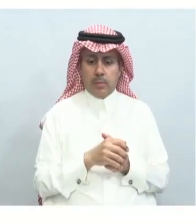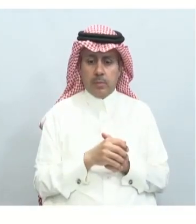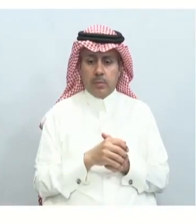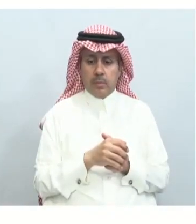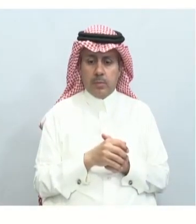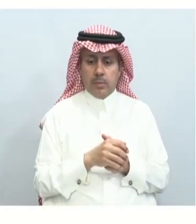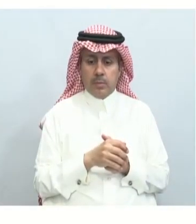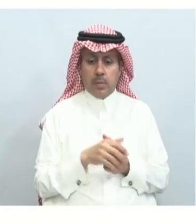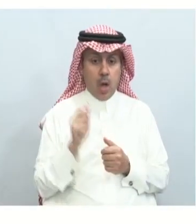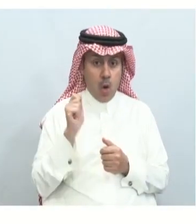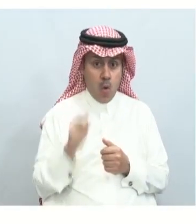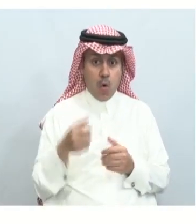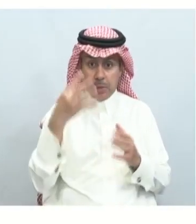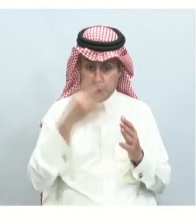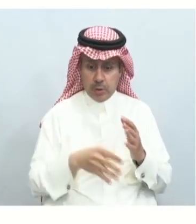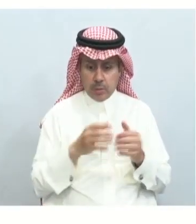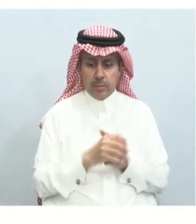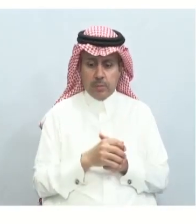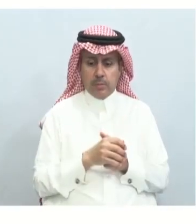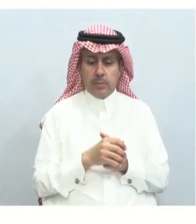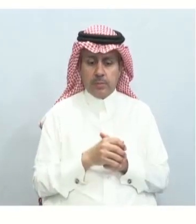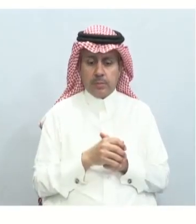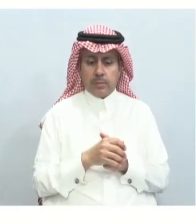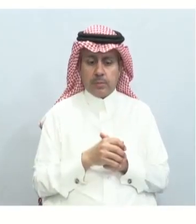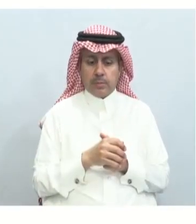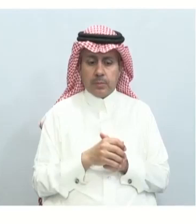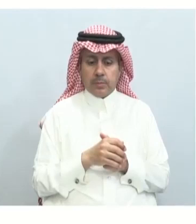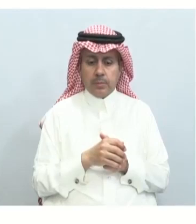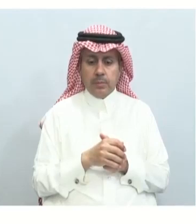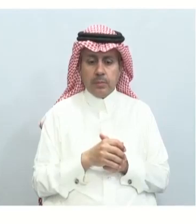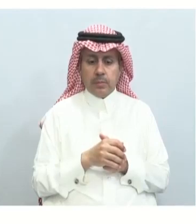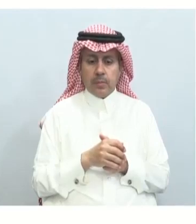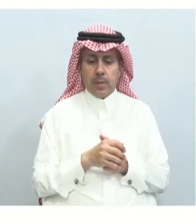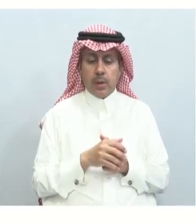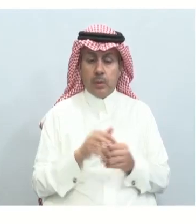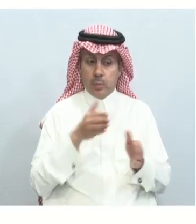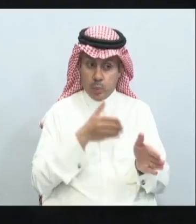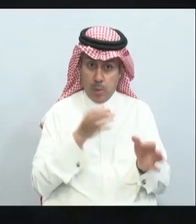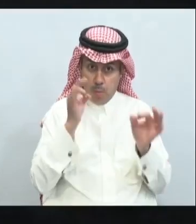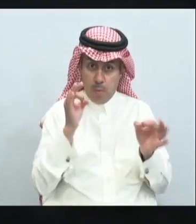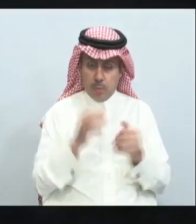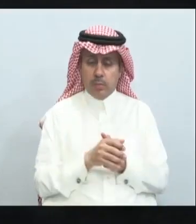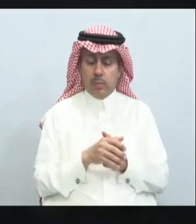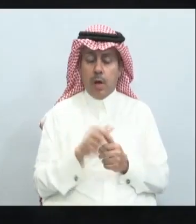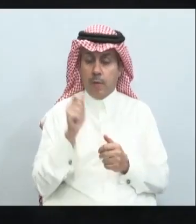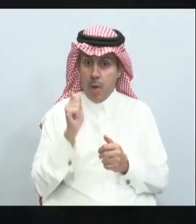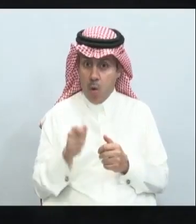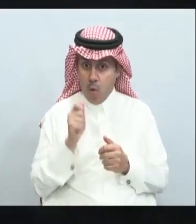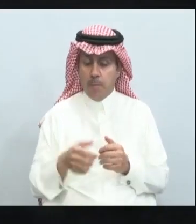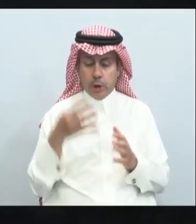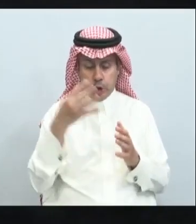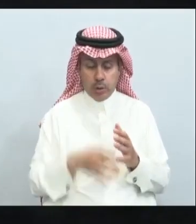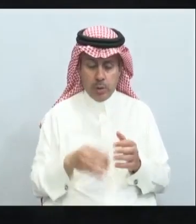فيهم الحكم الشرعي اريد منكم الان المتابعه جيدا لان هناك سبع حالات